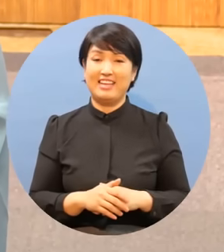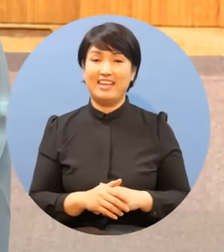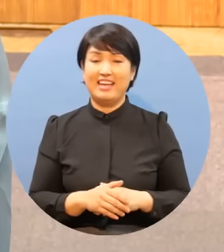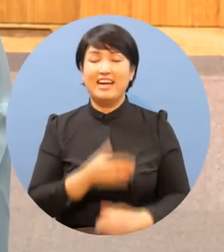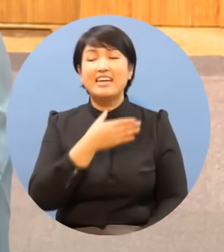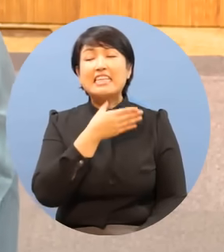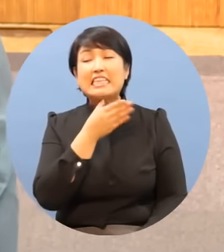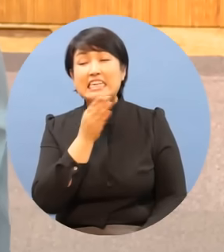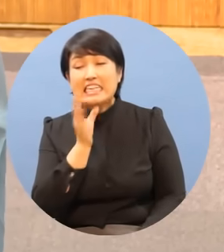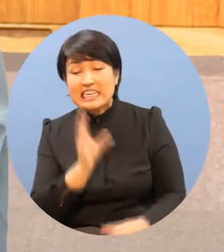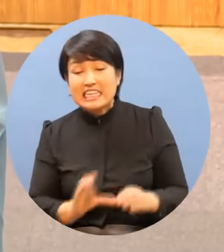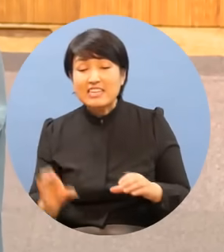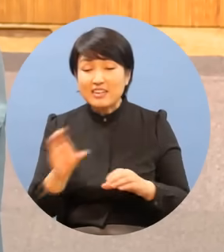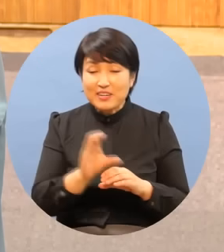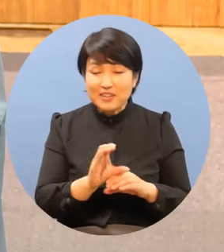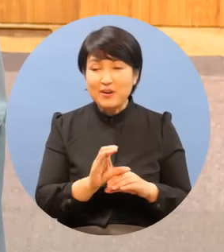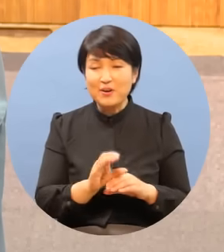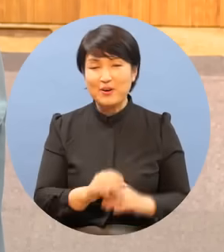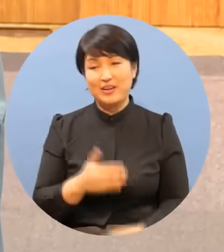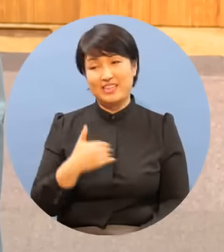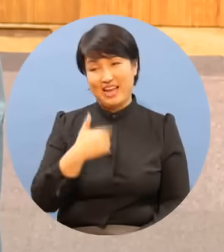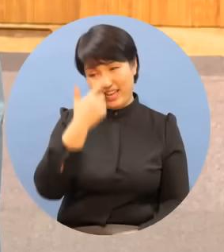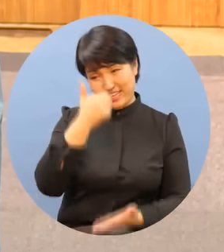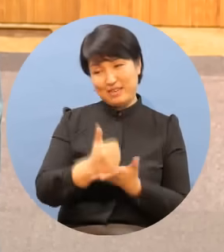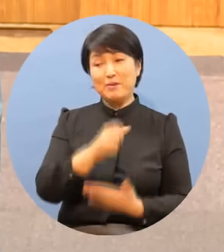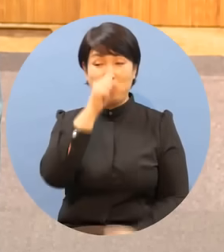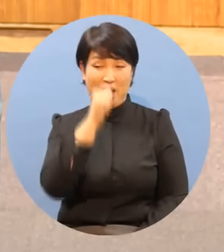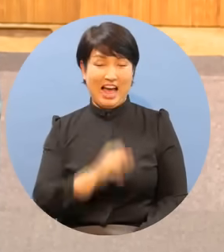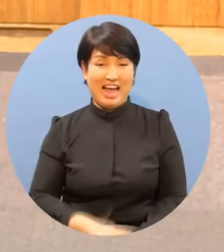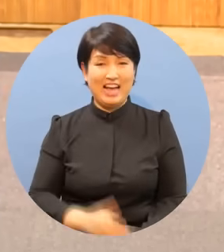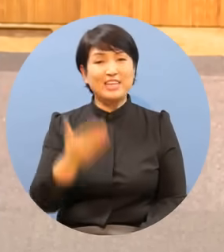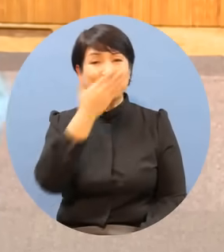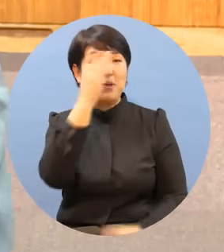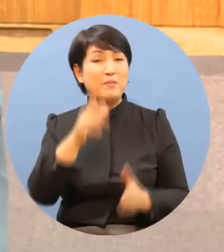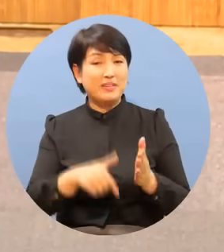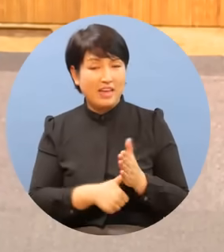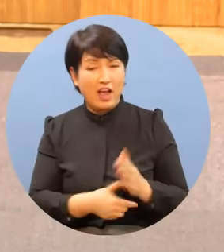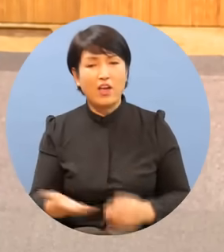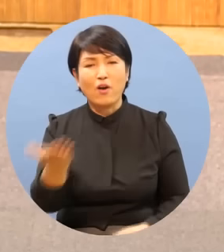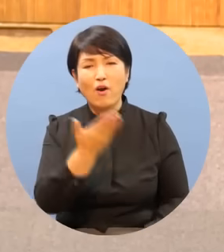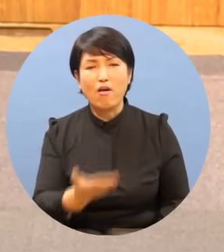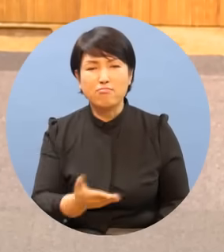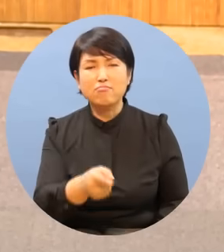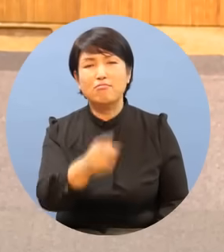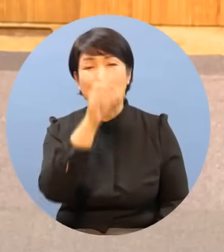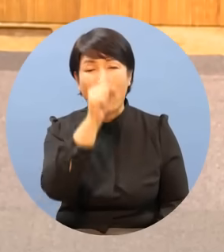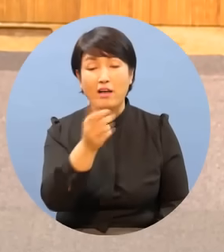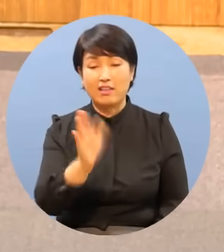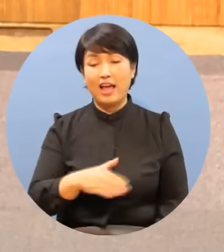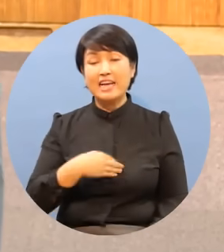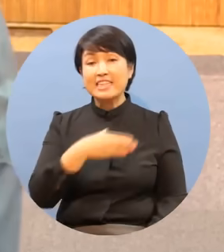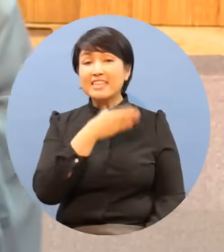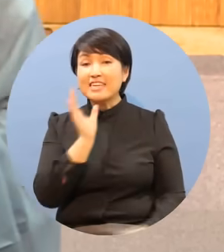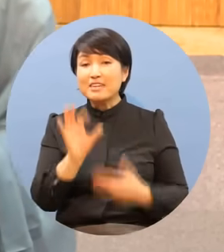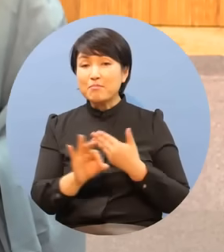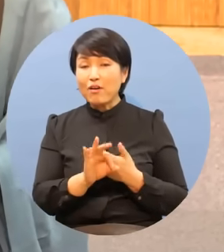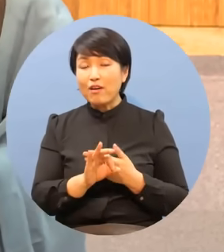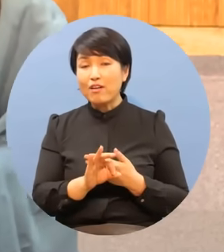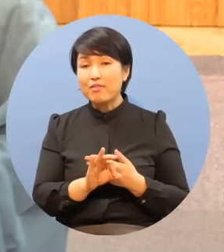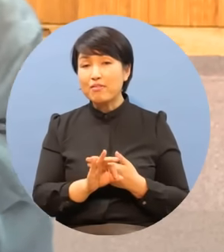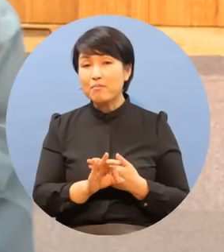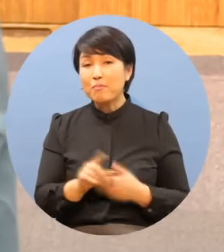그래서 늙을수록 중이 좋은 거예요. 젊을 때는 여러분들이 좋고 늙으면 누가